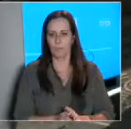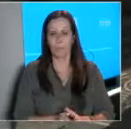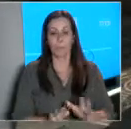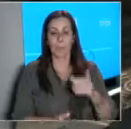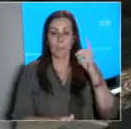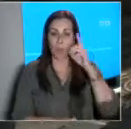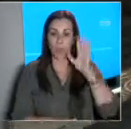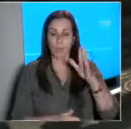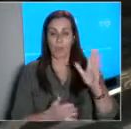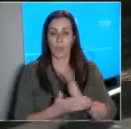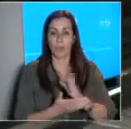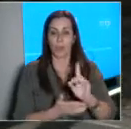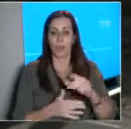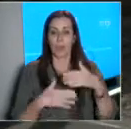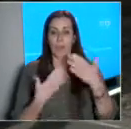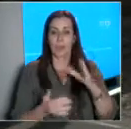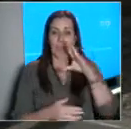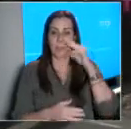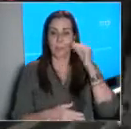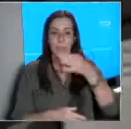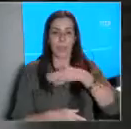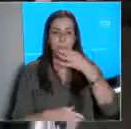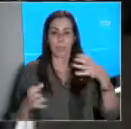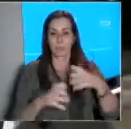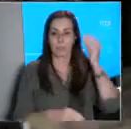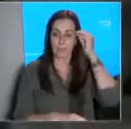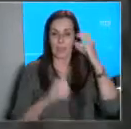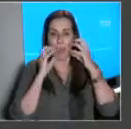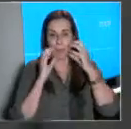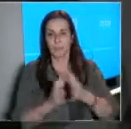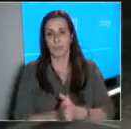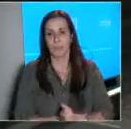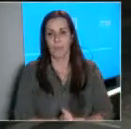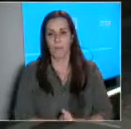מה אתה חושב על ההחלטה לא לאפשר לאמיר פרץ לנאום בעצרת לזכר רבין?